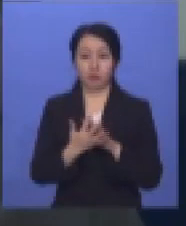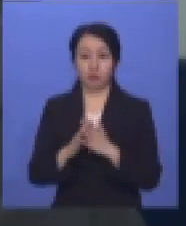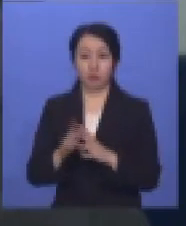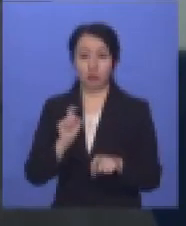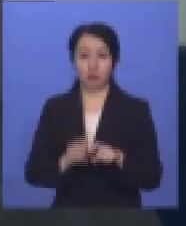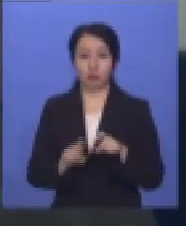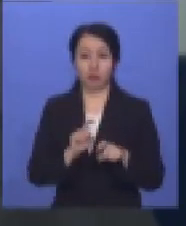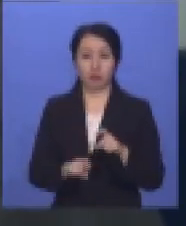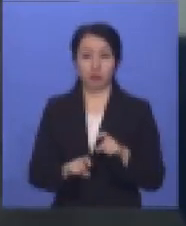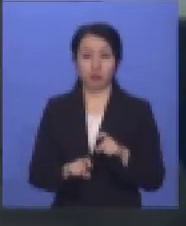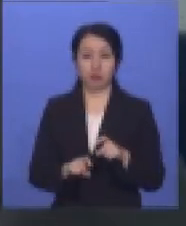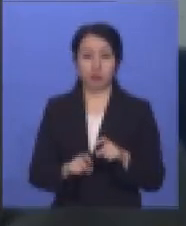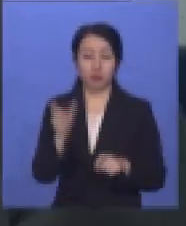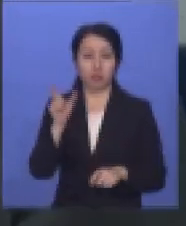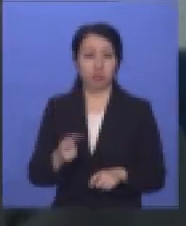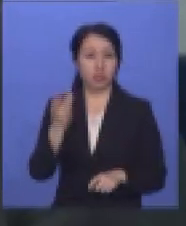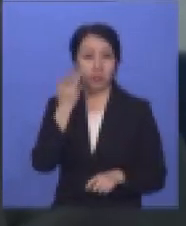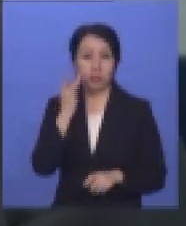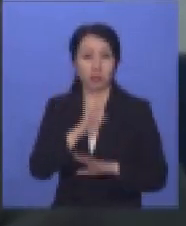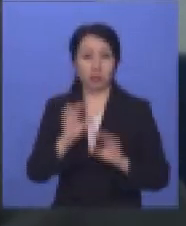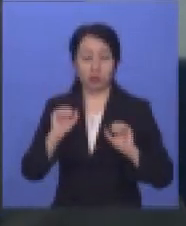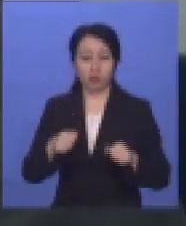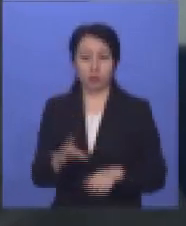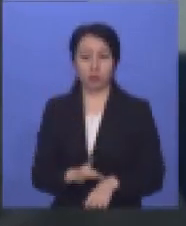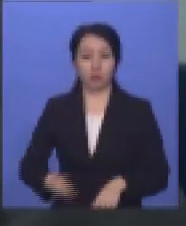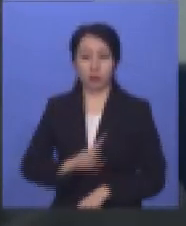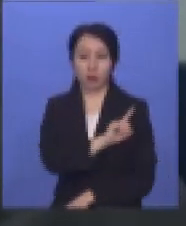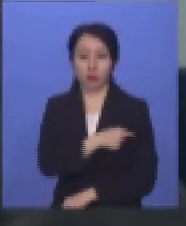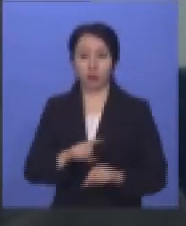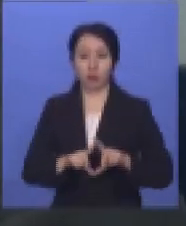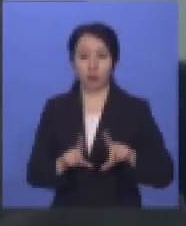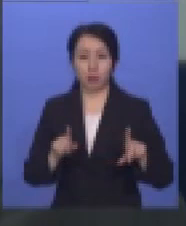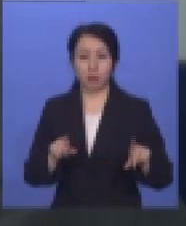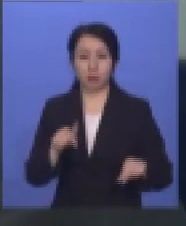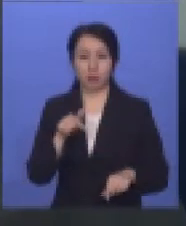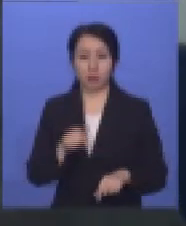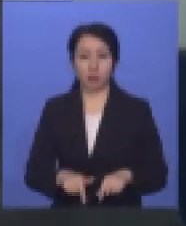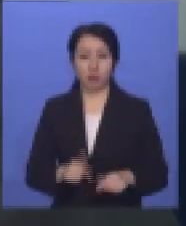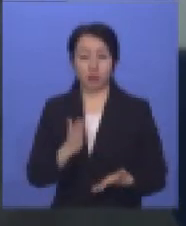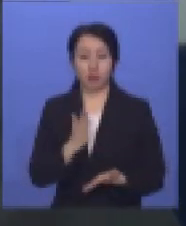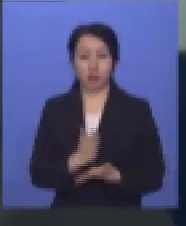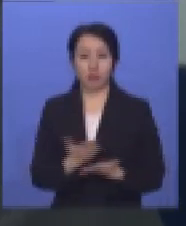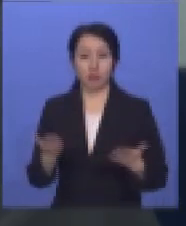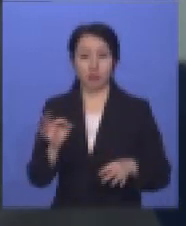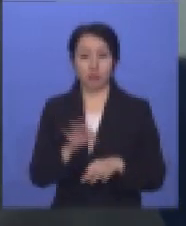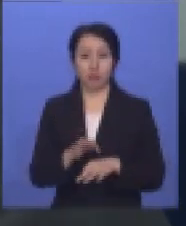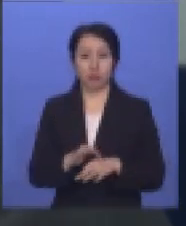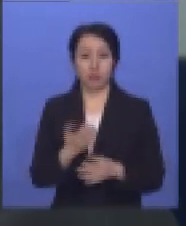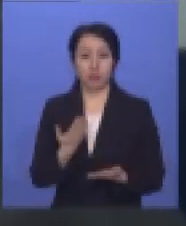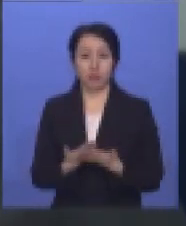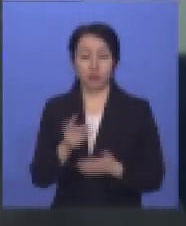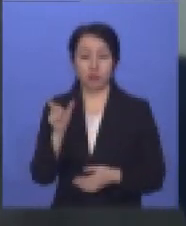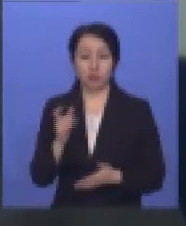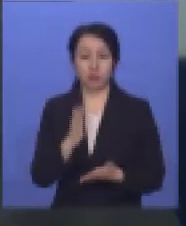старый. Старый человек не всегда может попасть в райбольницу, а тут выявляются кое-какие болезни, если у человека